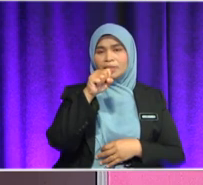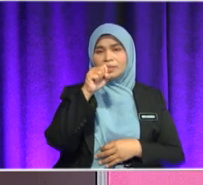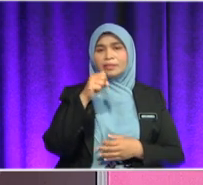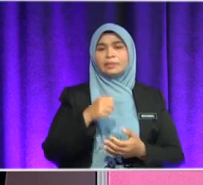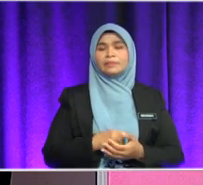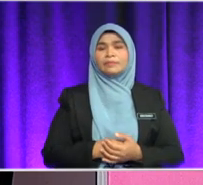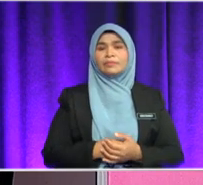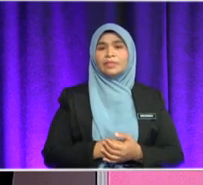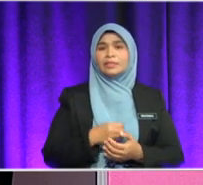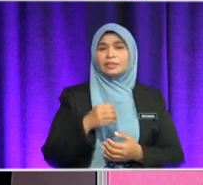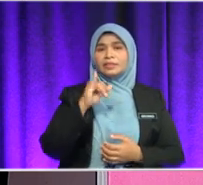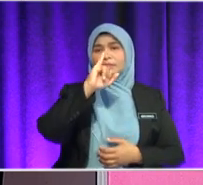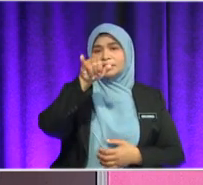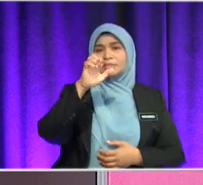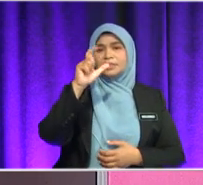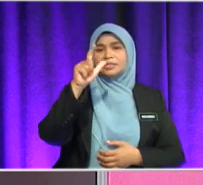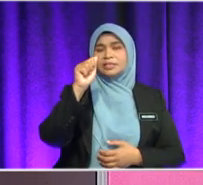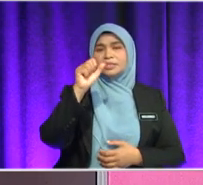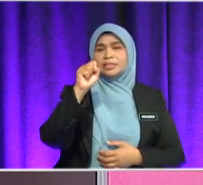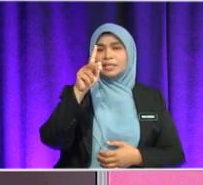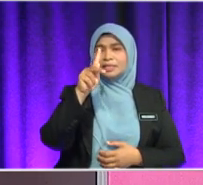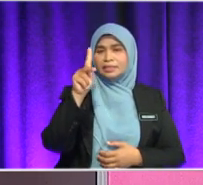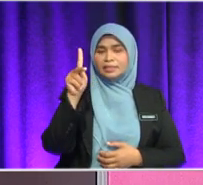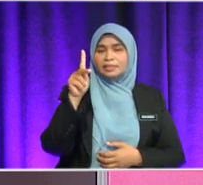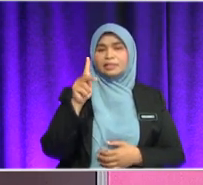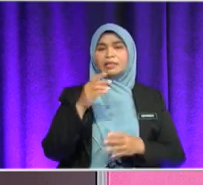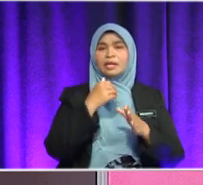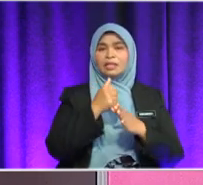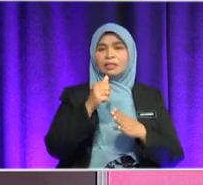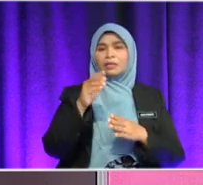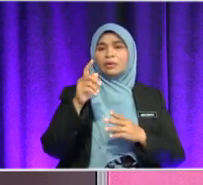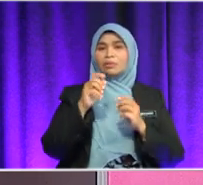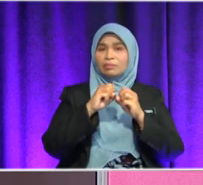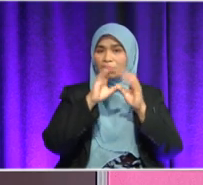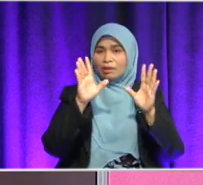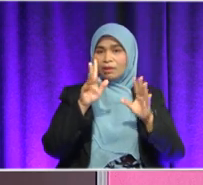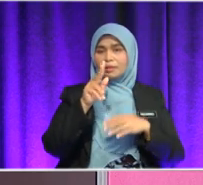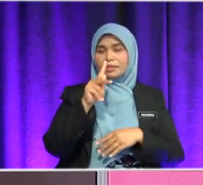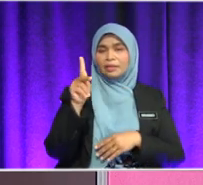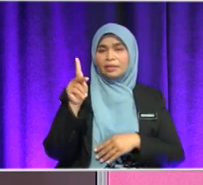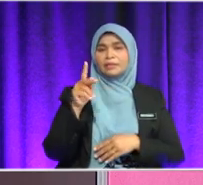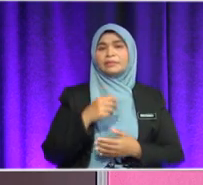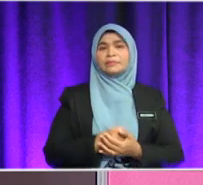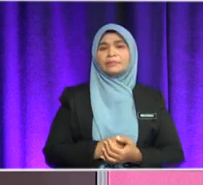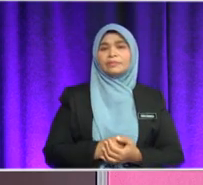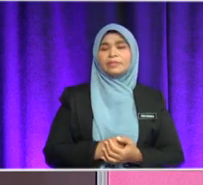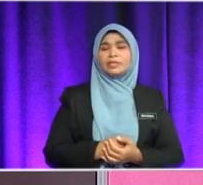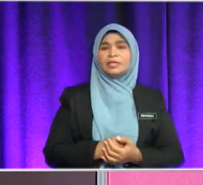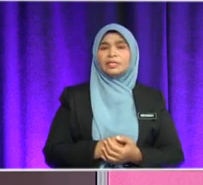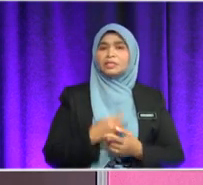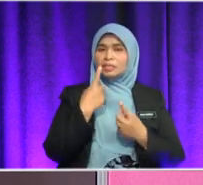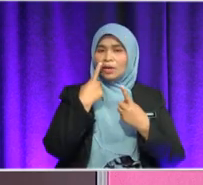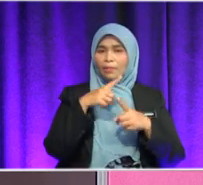dia kata Jelaskan ataupun Terangkan Terangkan dua perkara yang boleh membatalkan iman jawaban